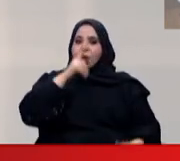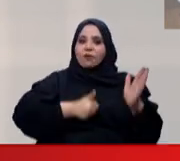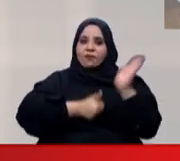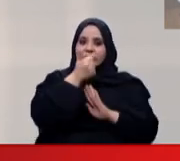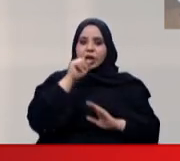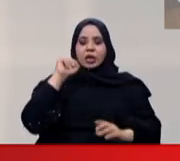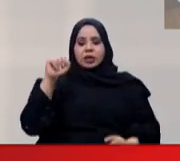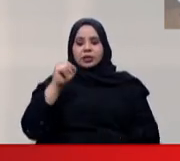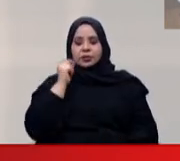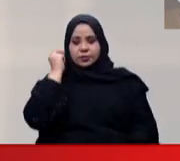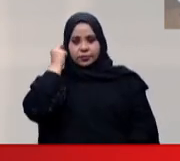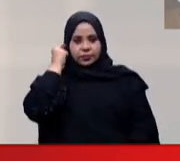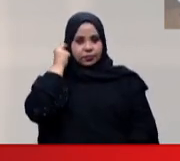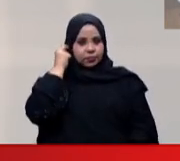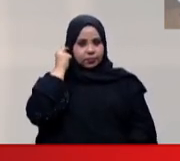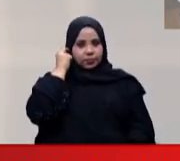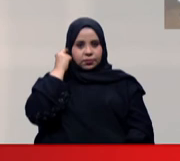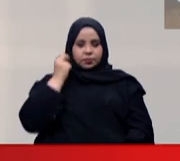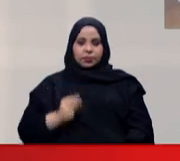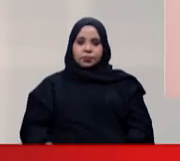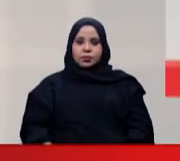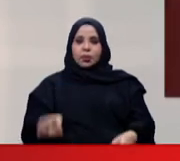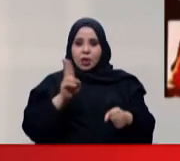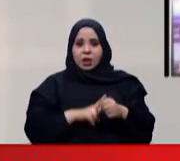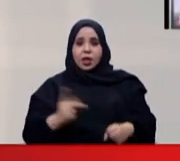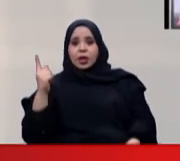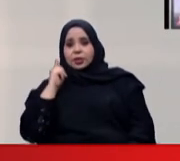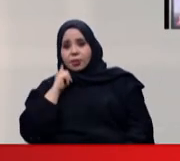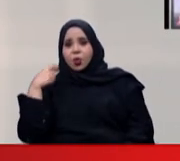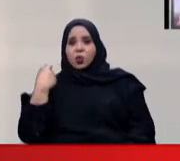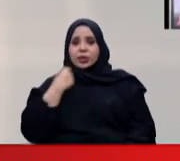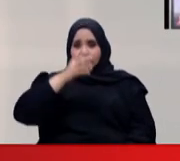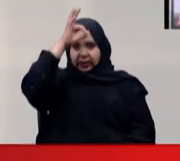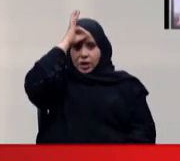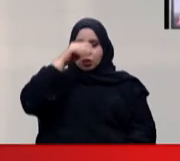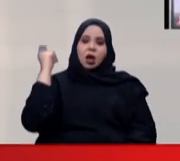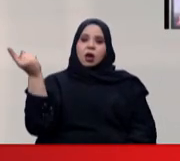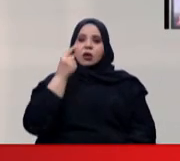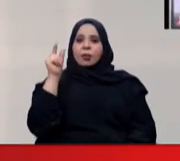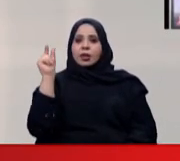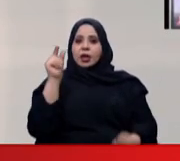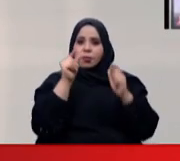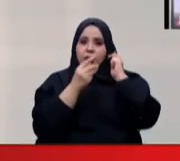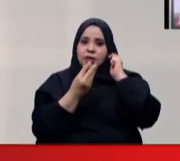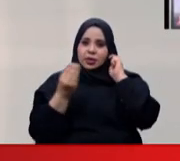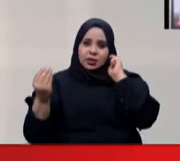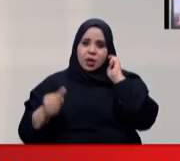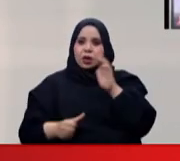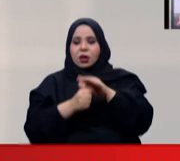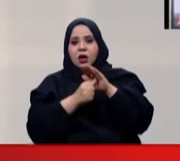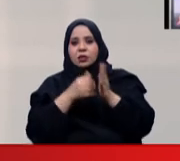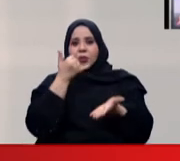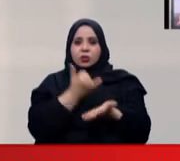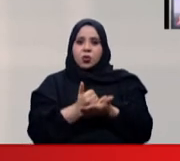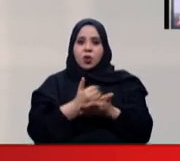الملائمة لإنجاح جميع المناسبات الدينية. بعد ذلك استمع معالي وزير الداخلية إلى كلمات عدد من رؤساء ومسؤولي